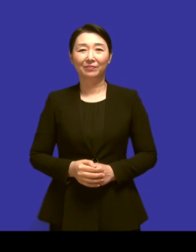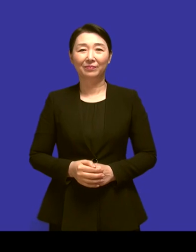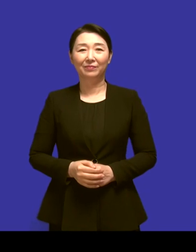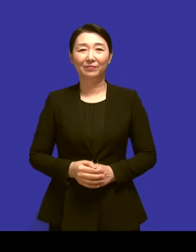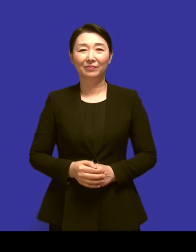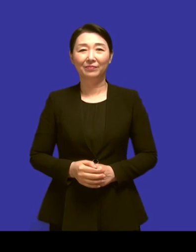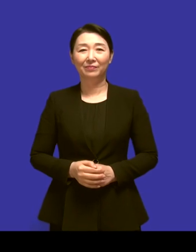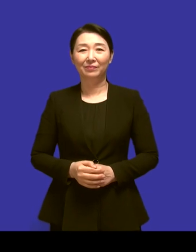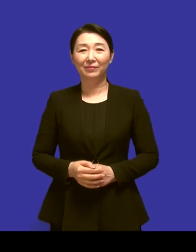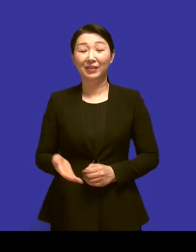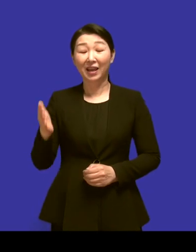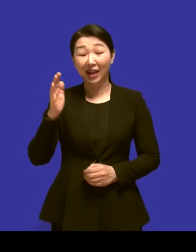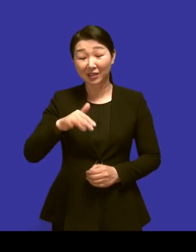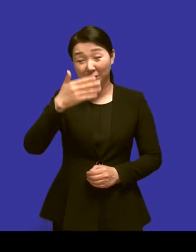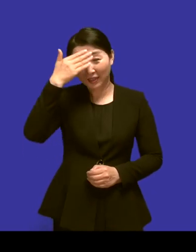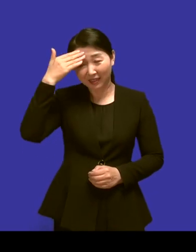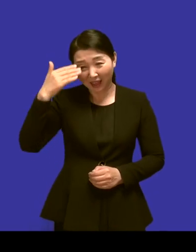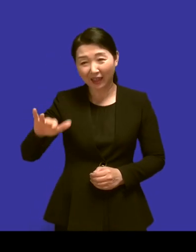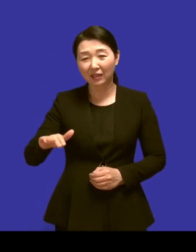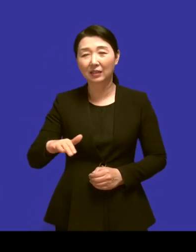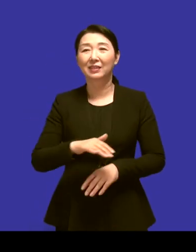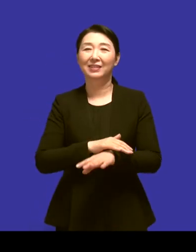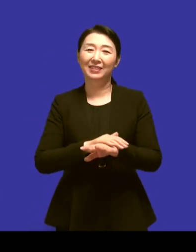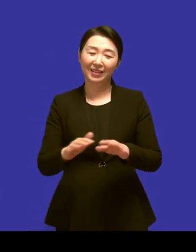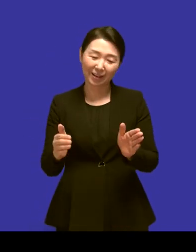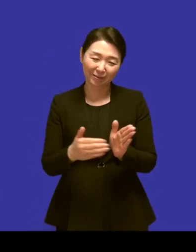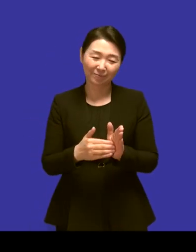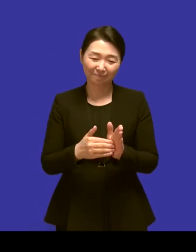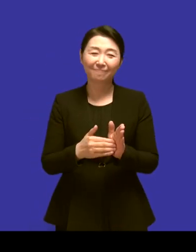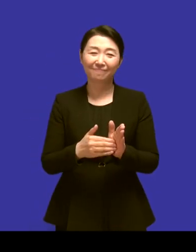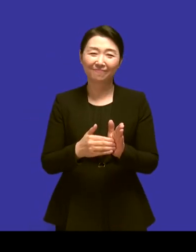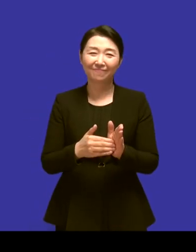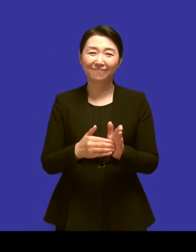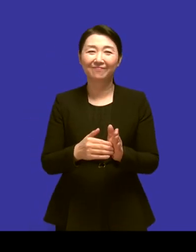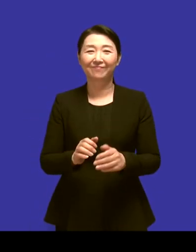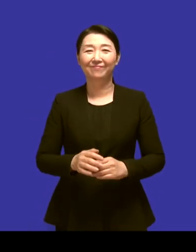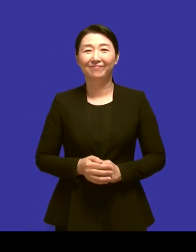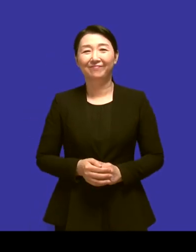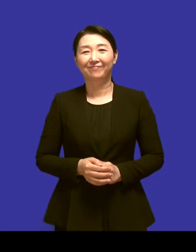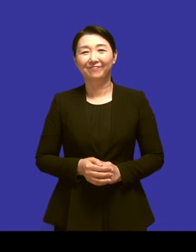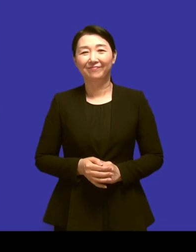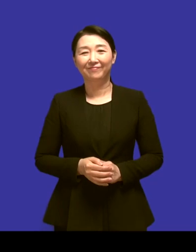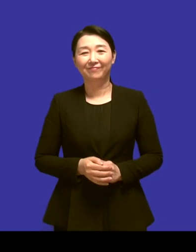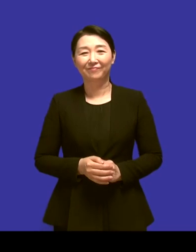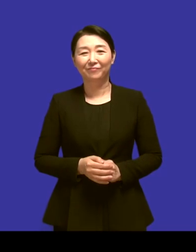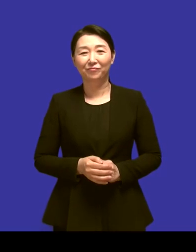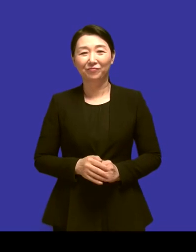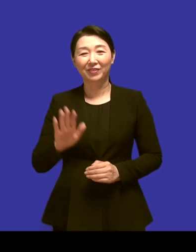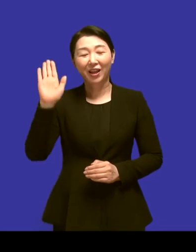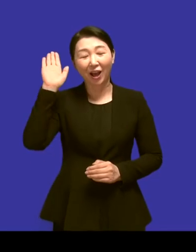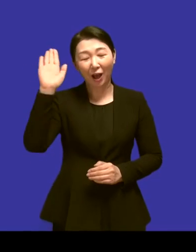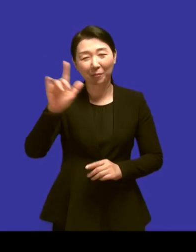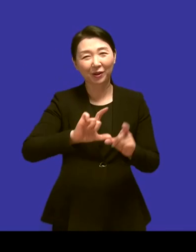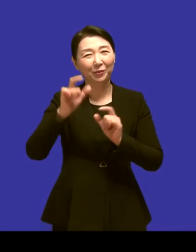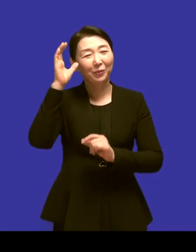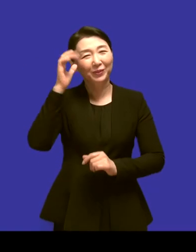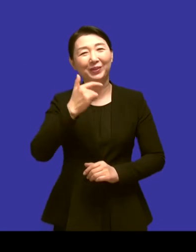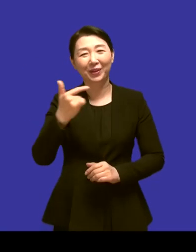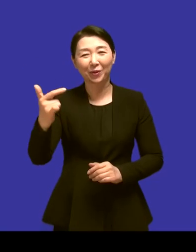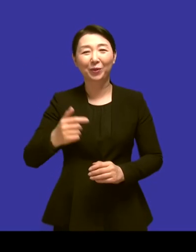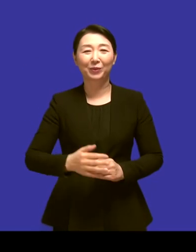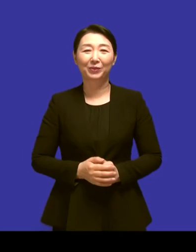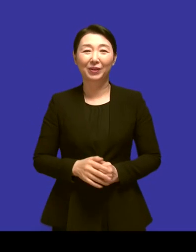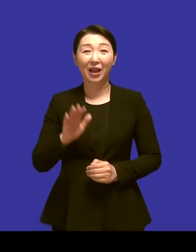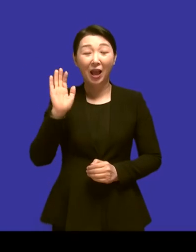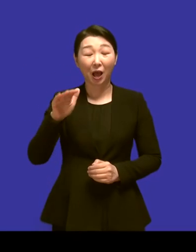이제 다행히도 잘 이렇게 털어내고 말끔하게 잘 있습니다. 아, 그래요. 네. 아주 이제 앞으로가 더 기대되는 아티스트인데 아,